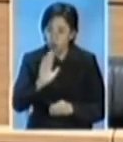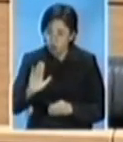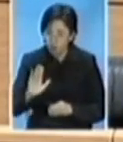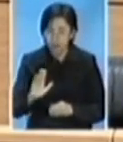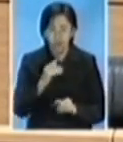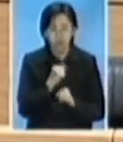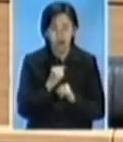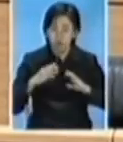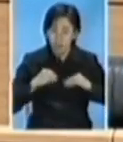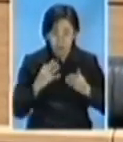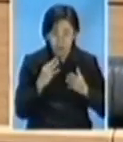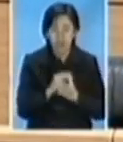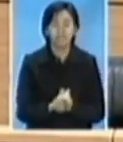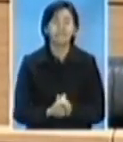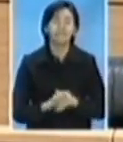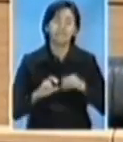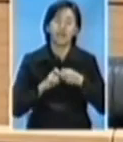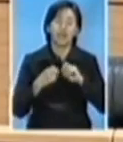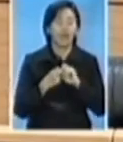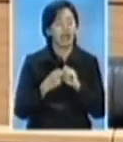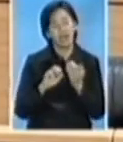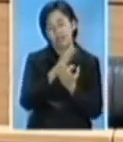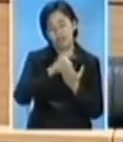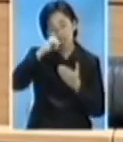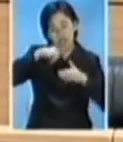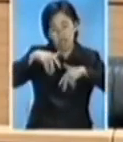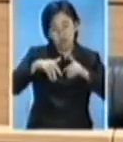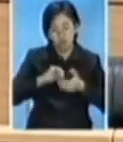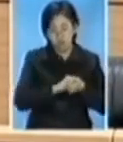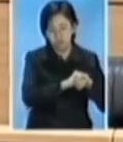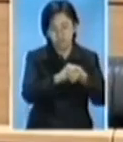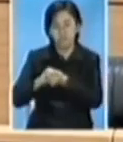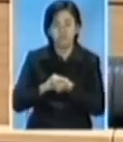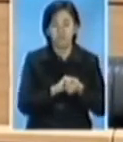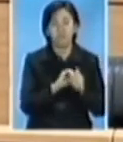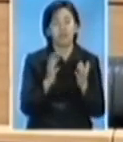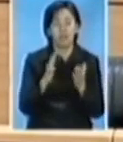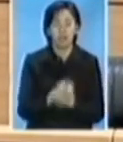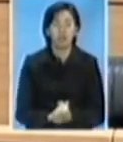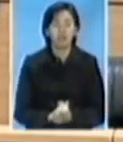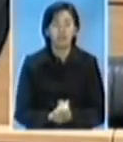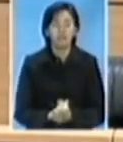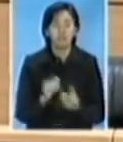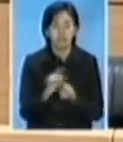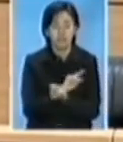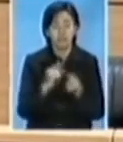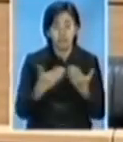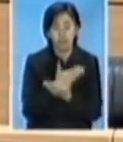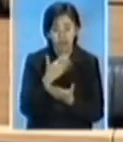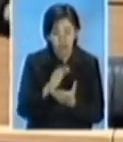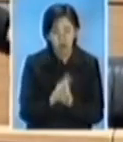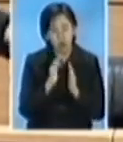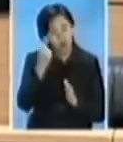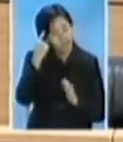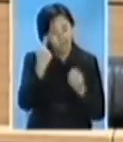ขึ้นบ้านนี้เมืองนี้สู่ความปรองดองไม่ได้เลยเพราะโลกมันเปลี่ยนแปลงแล้วความแตกต่างทางความ